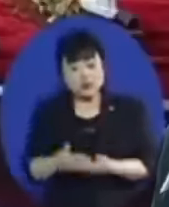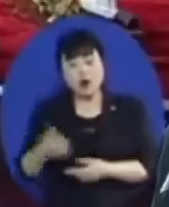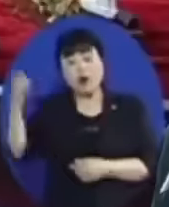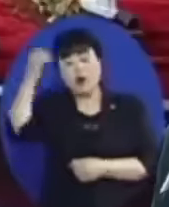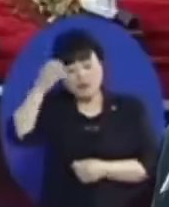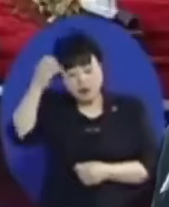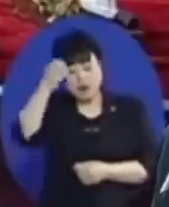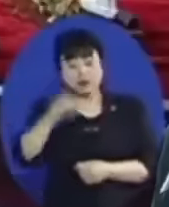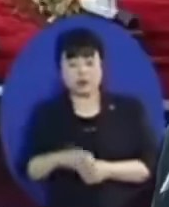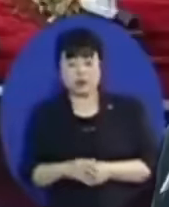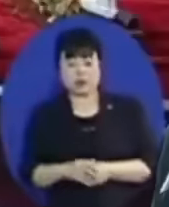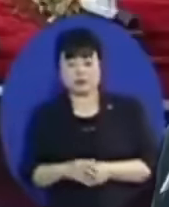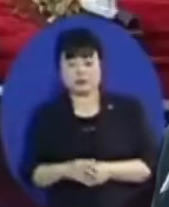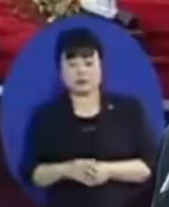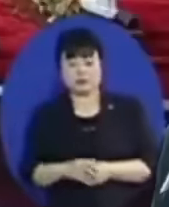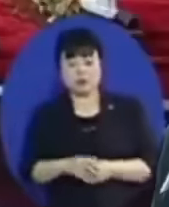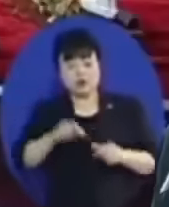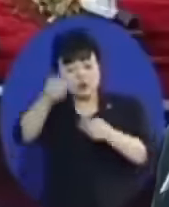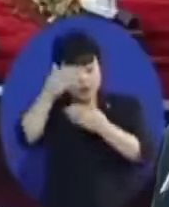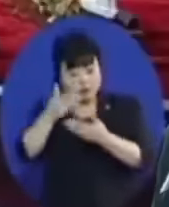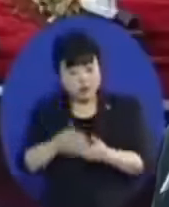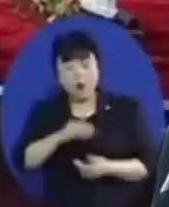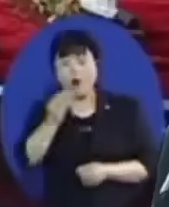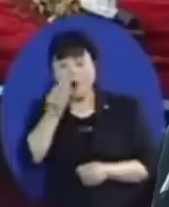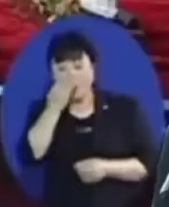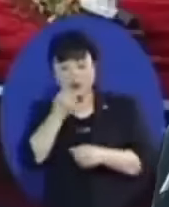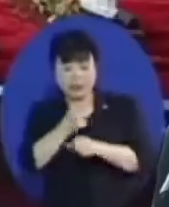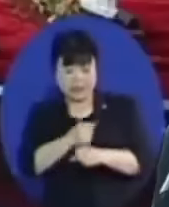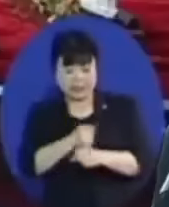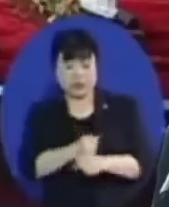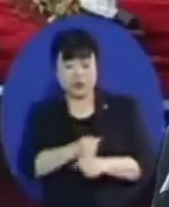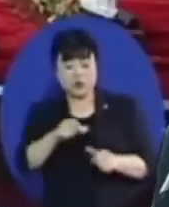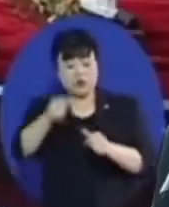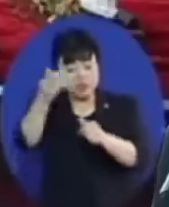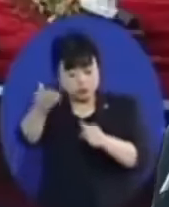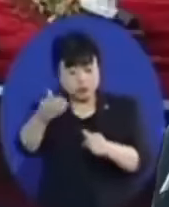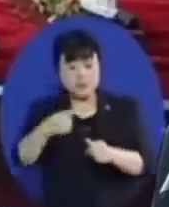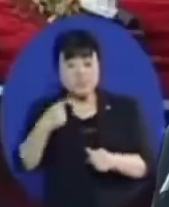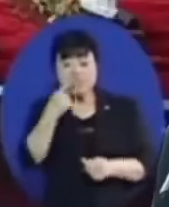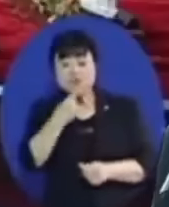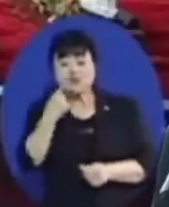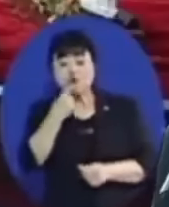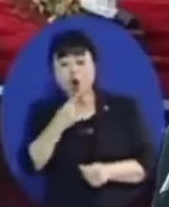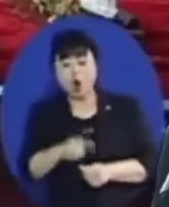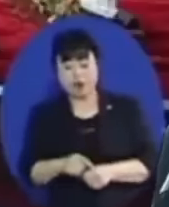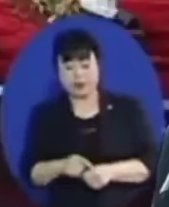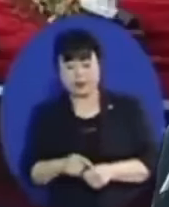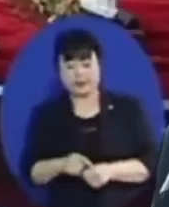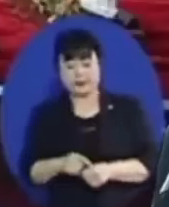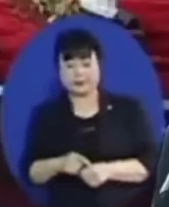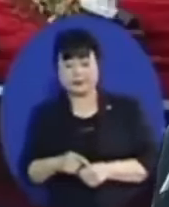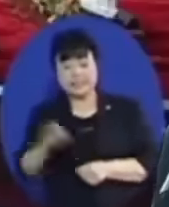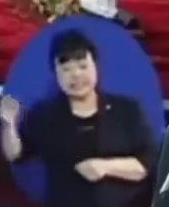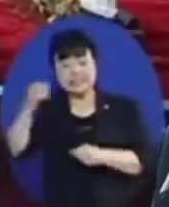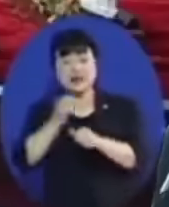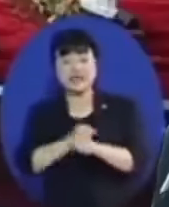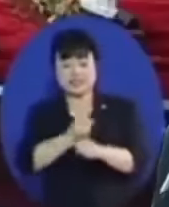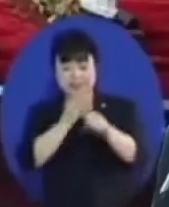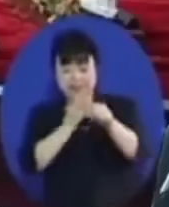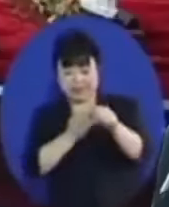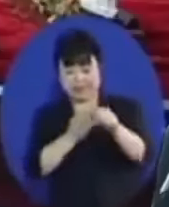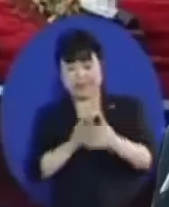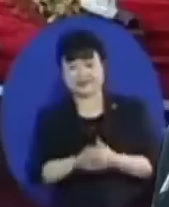성령으로 여러분을 거룩하게 하시고 구원하셨으니 입술로 늘 인정하시기를 바랍니다. 데이비드